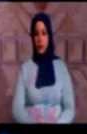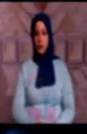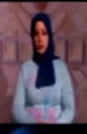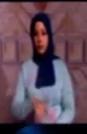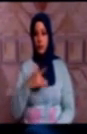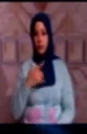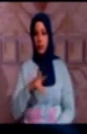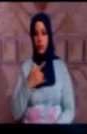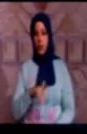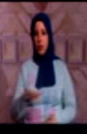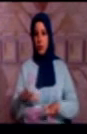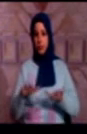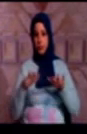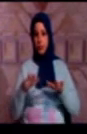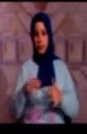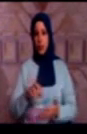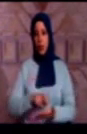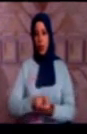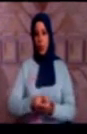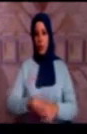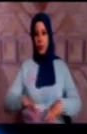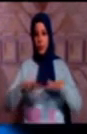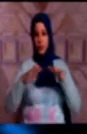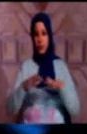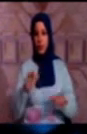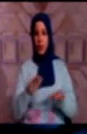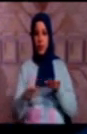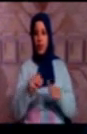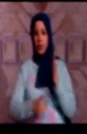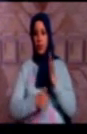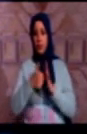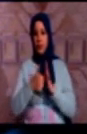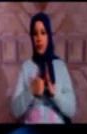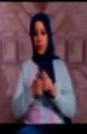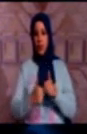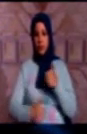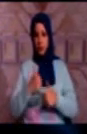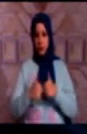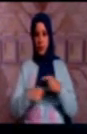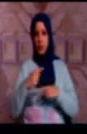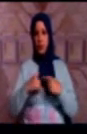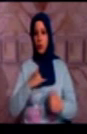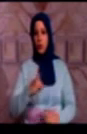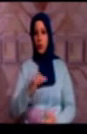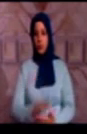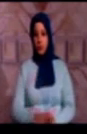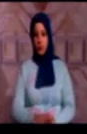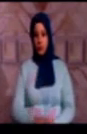والريبه في مدى عداله هذا الامتحانات ويظل المجموع بتاع الثانويه العامه هو